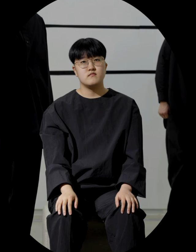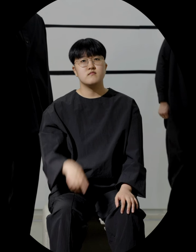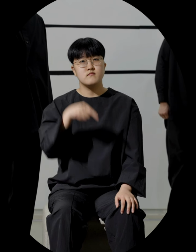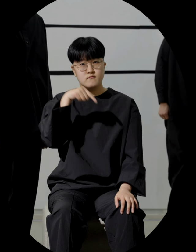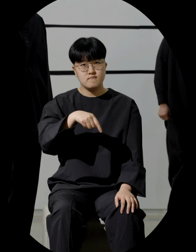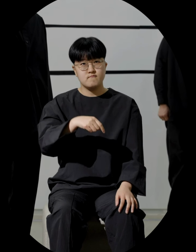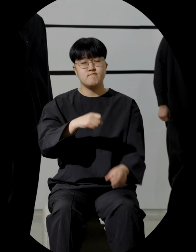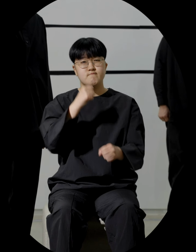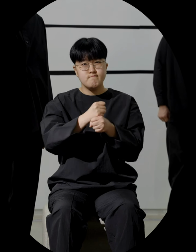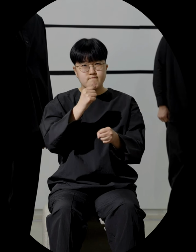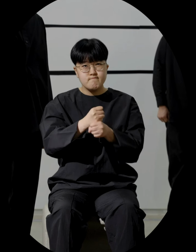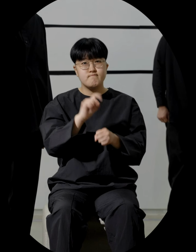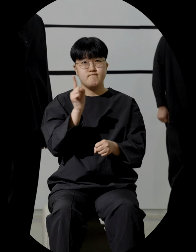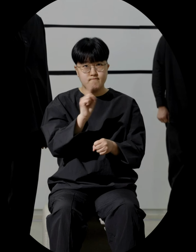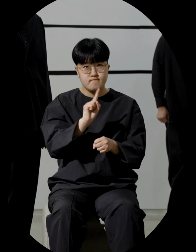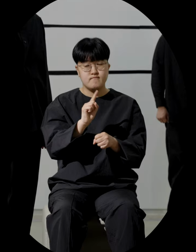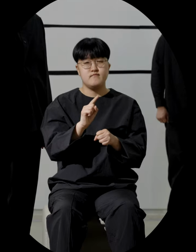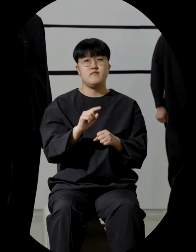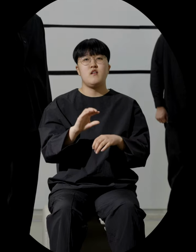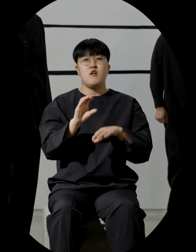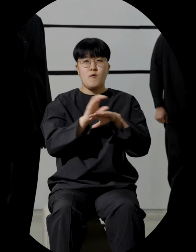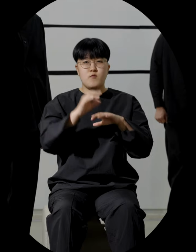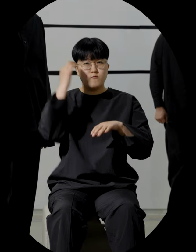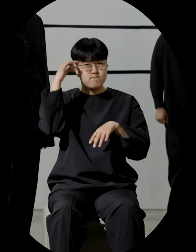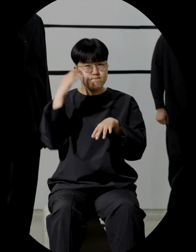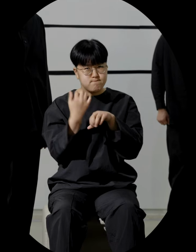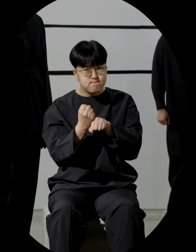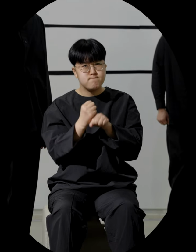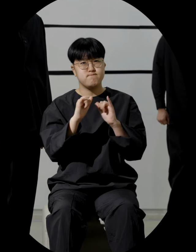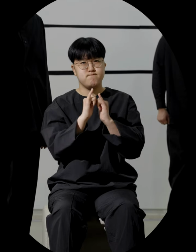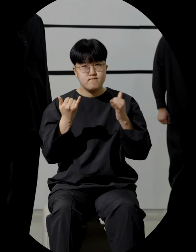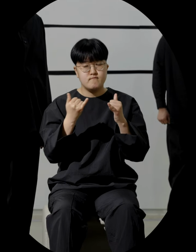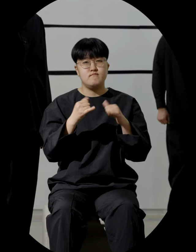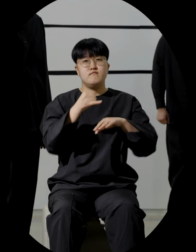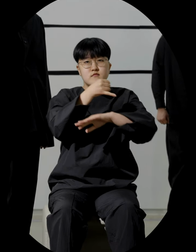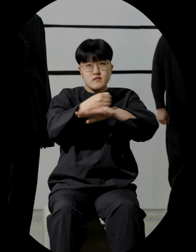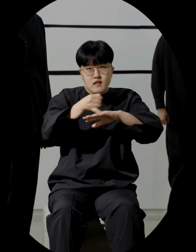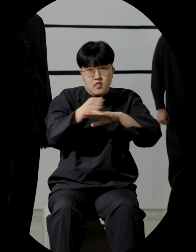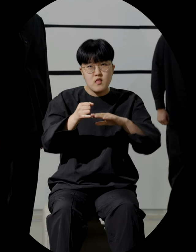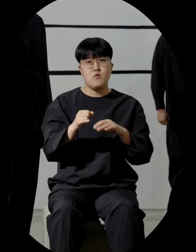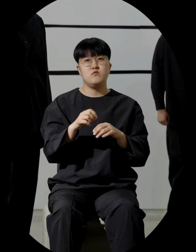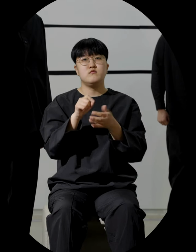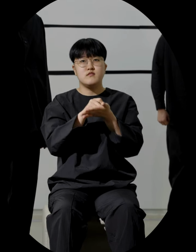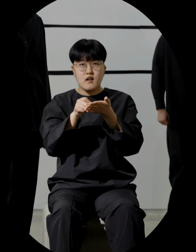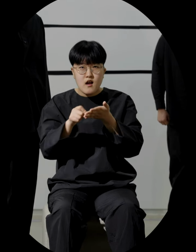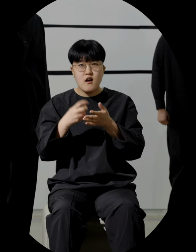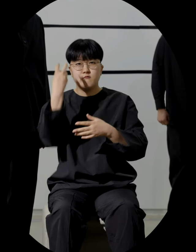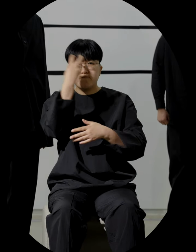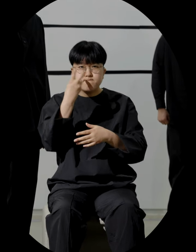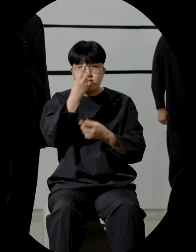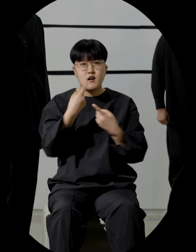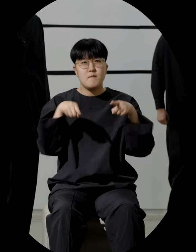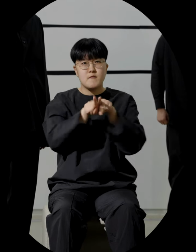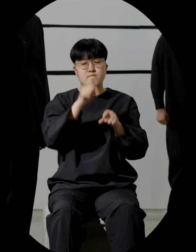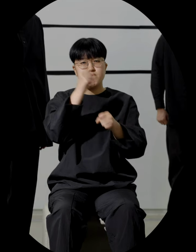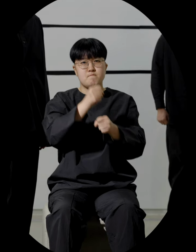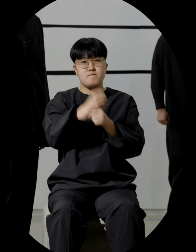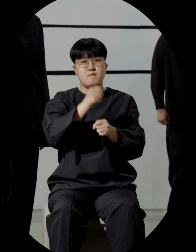이 작업은 여러 엔지니어, 디자이너, 프로듀서와 함께 만들었고